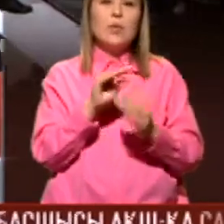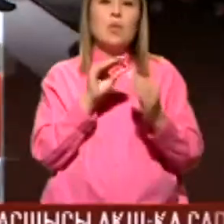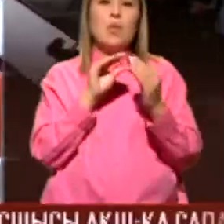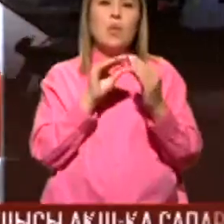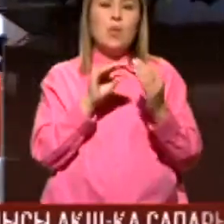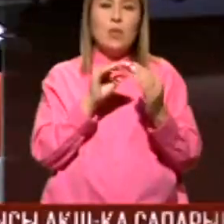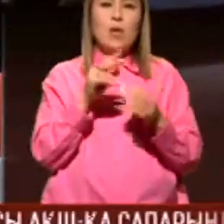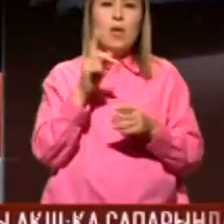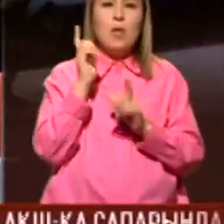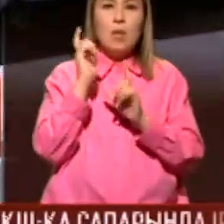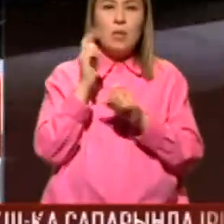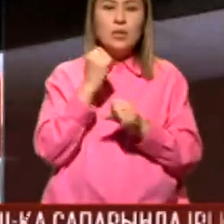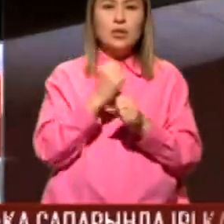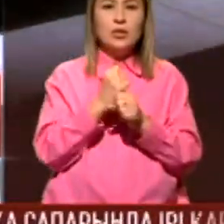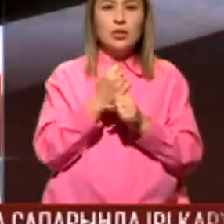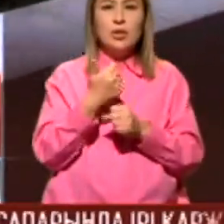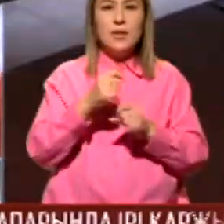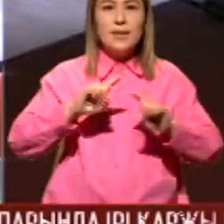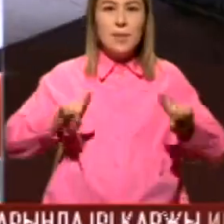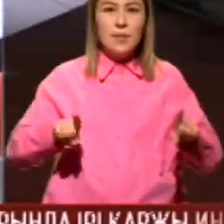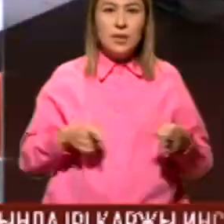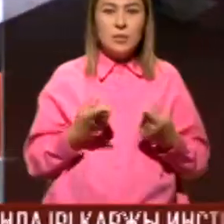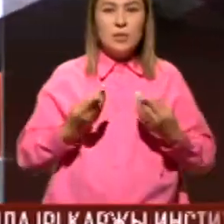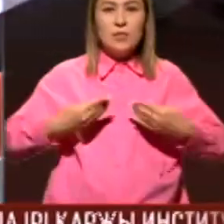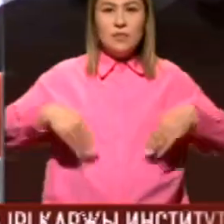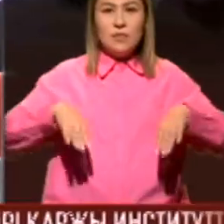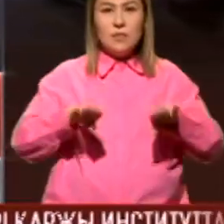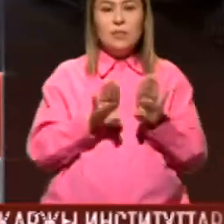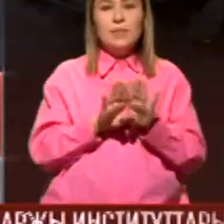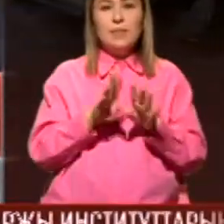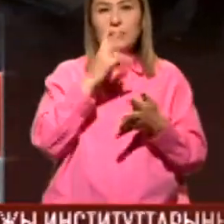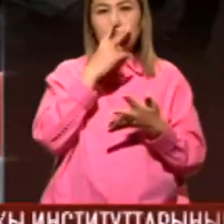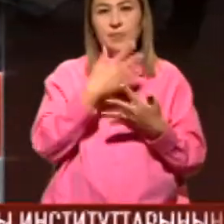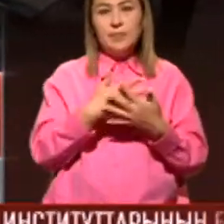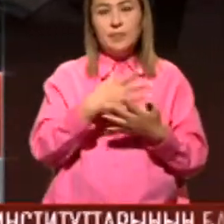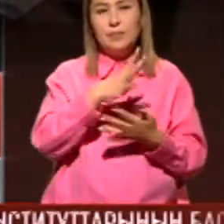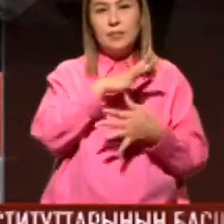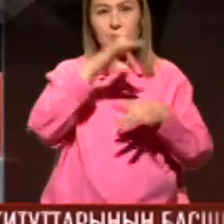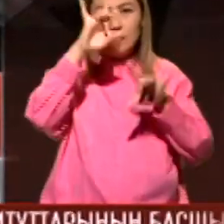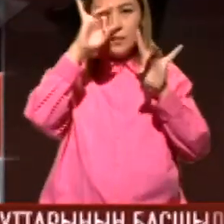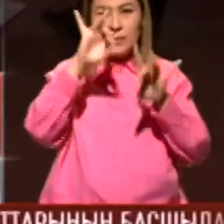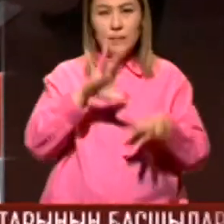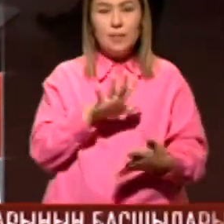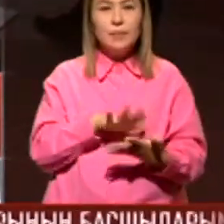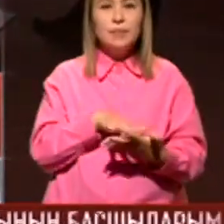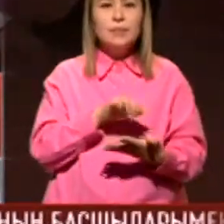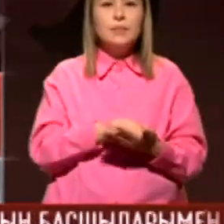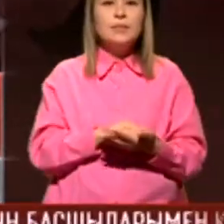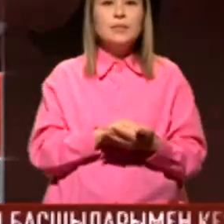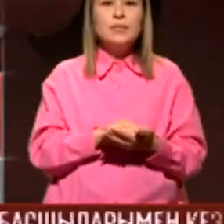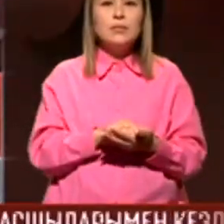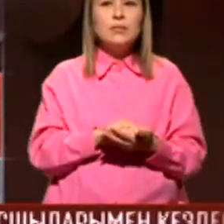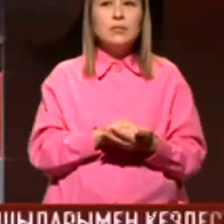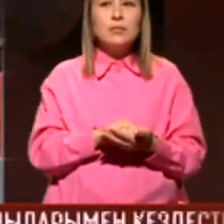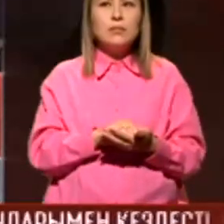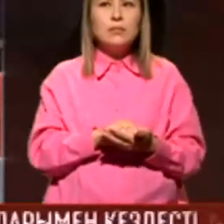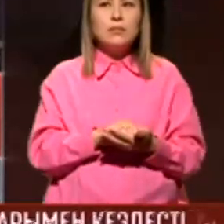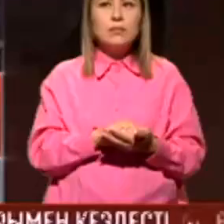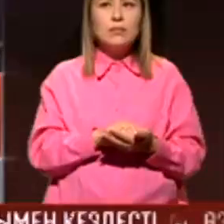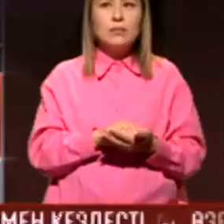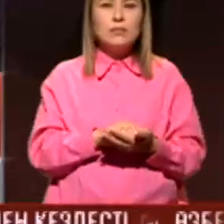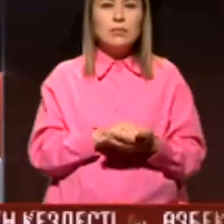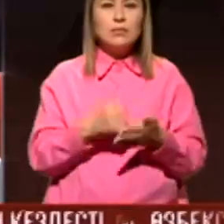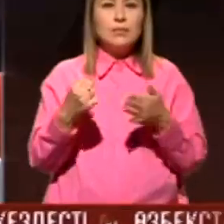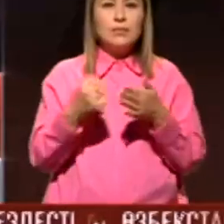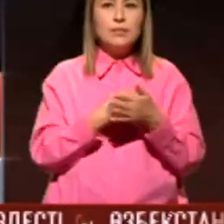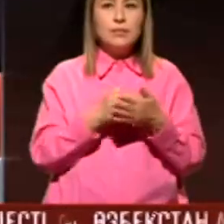логистикалық бағытымызды жақсы дамытамыз деп. Сөйтіп отырған кезде енді мына көрдіңіз жағдайды. Аяқ астынан бүліне қалып жатыр. Зиян тағы, біз енді инвестор ойлана